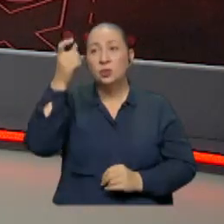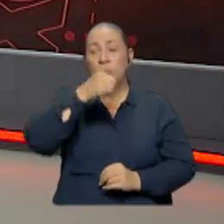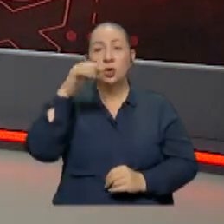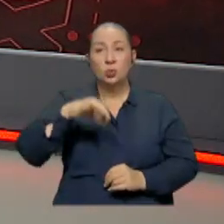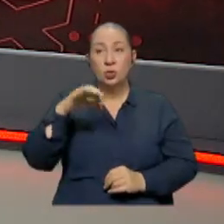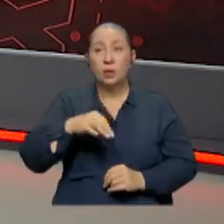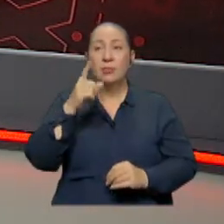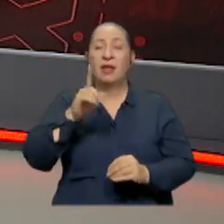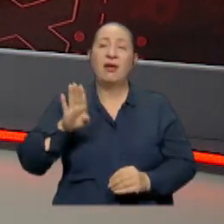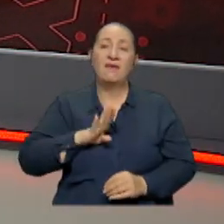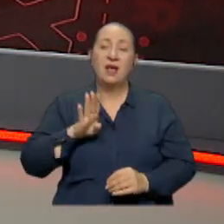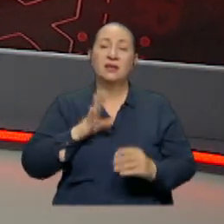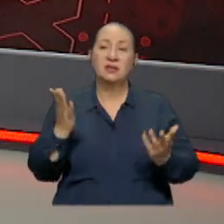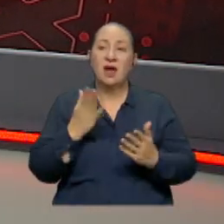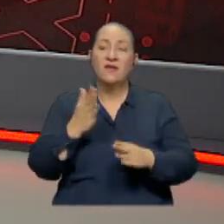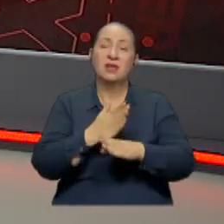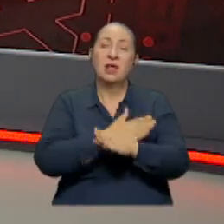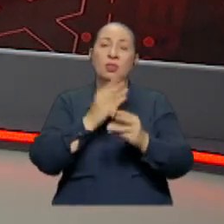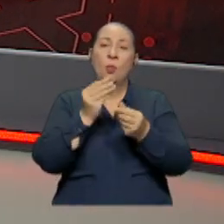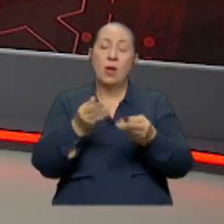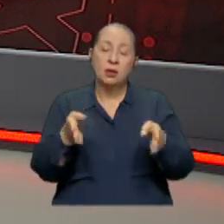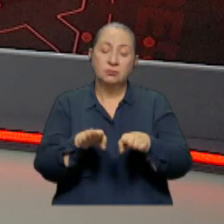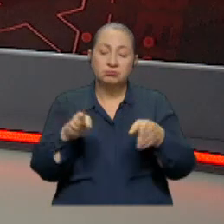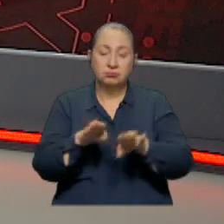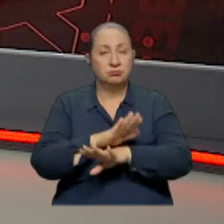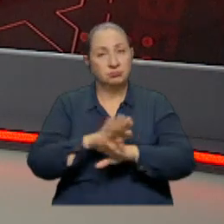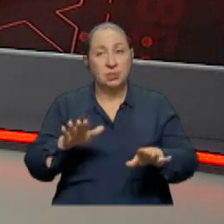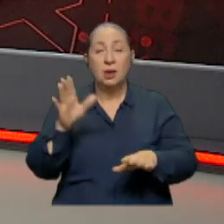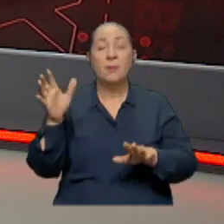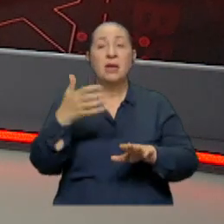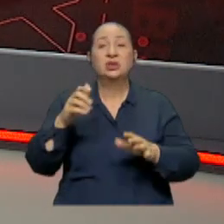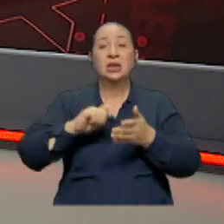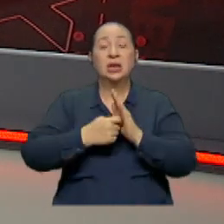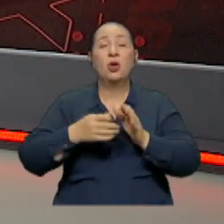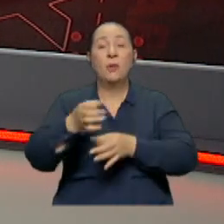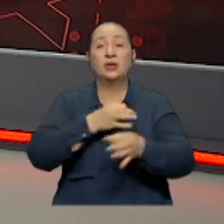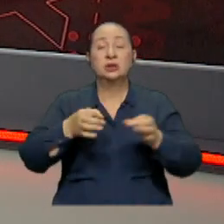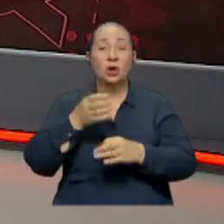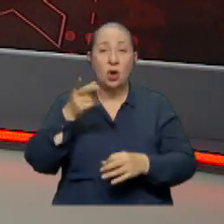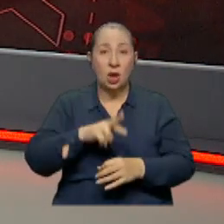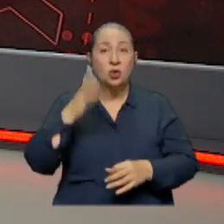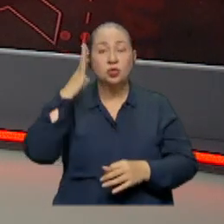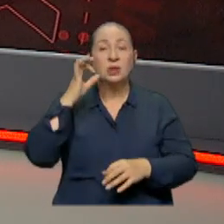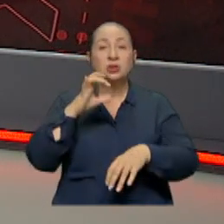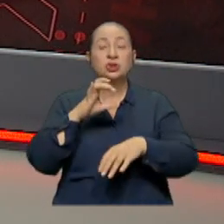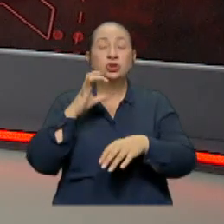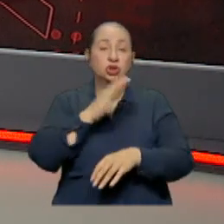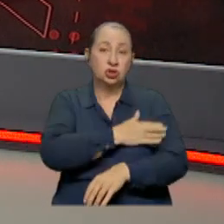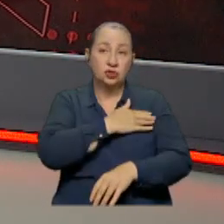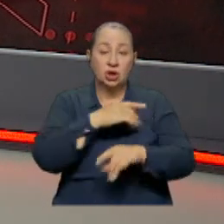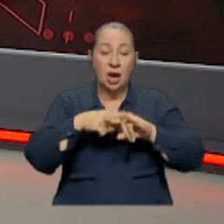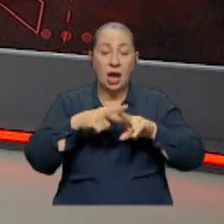Türkiye bugün bir evladını daha vatan toprağına emanet etti. Pençekilit operasyonunda şehit düşen uzman çavuş Halil